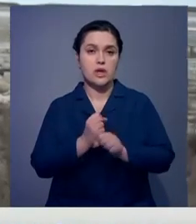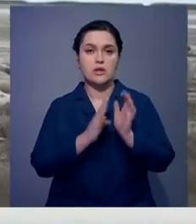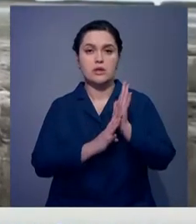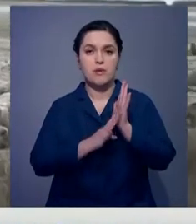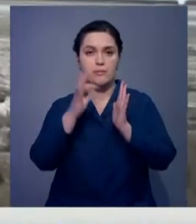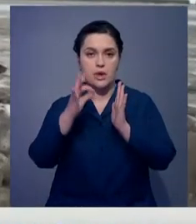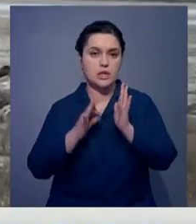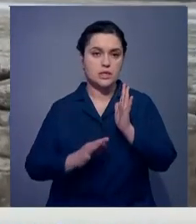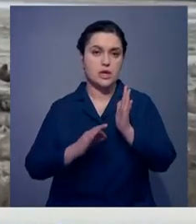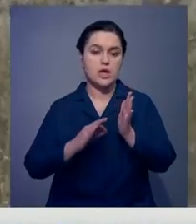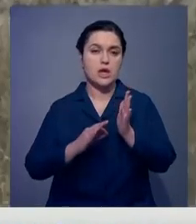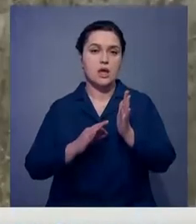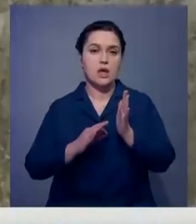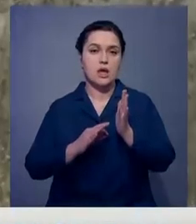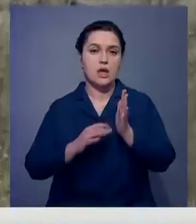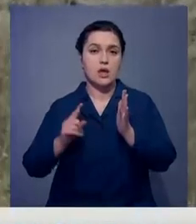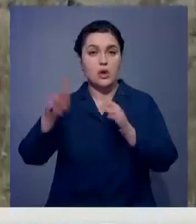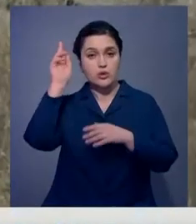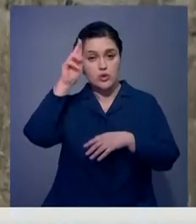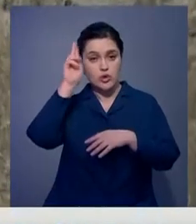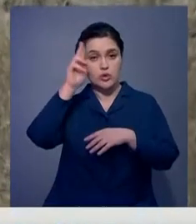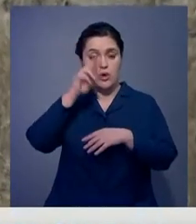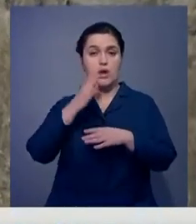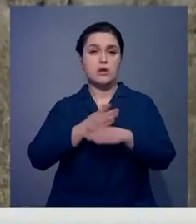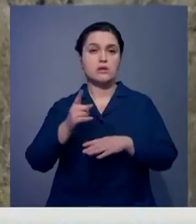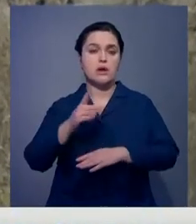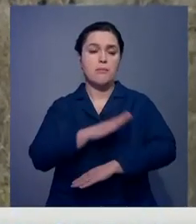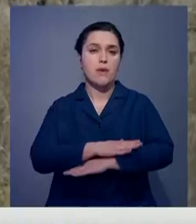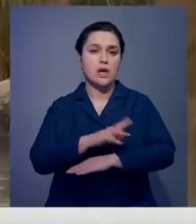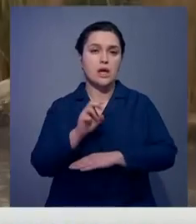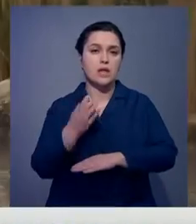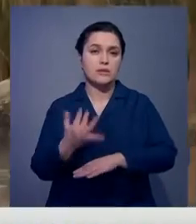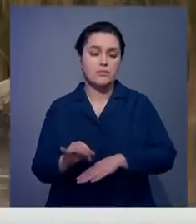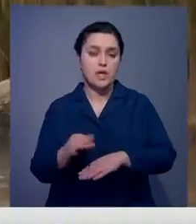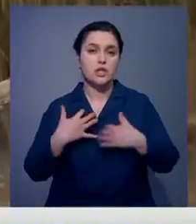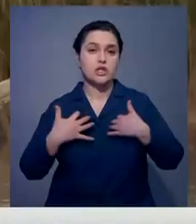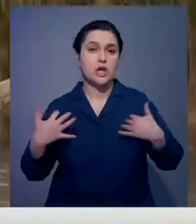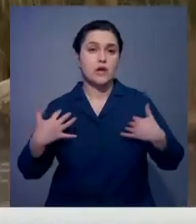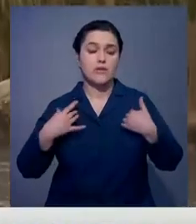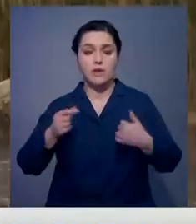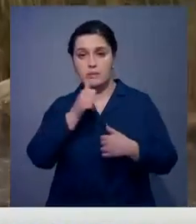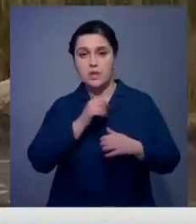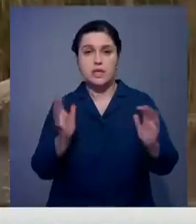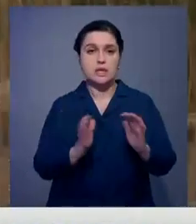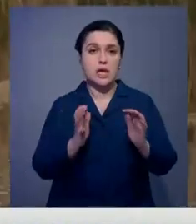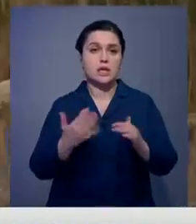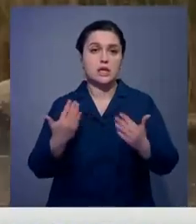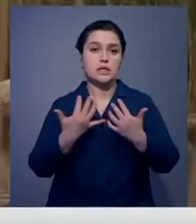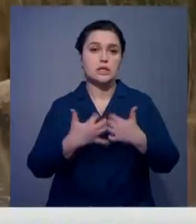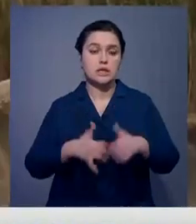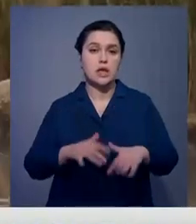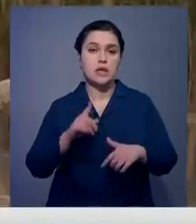на 90%. Асель Баймуканова – одна из тех, кто изучает поведение каспийских тюленей и пытается сохранить их численность.